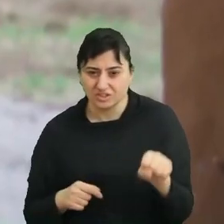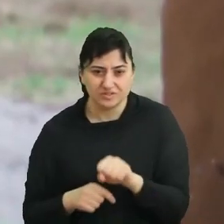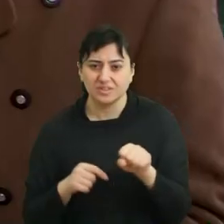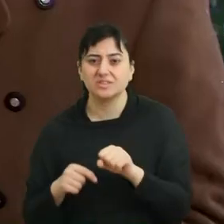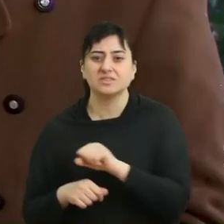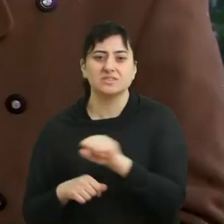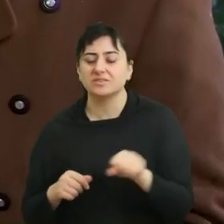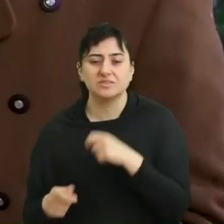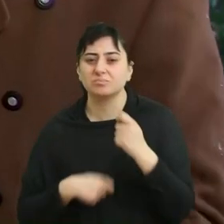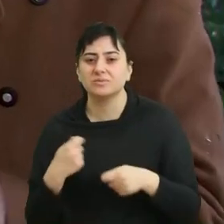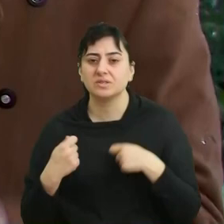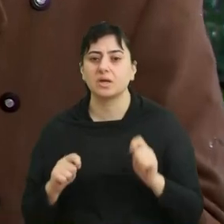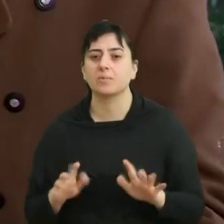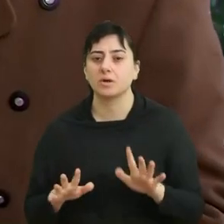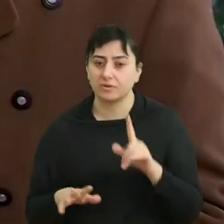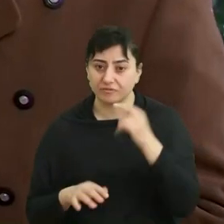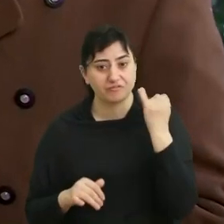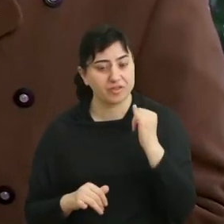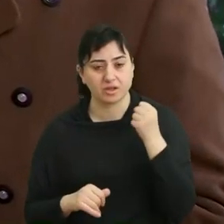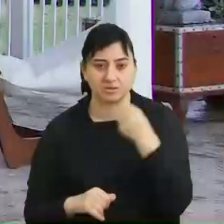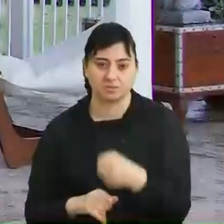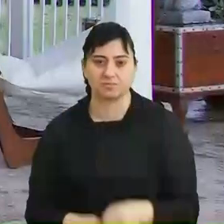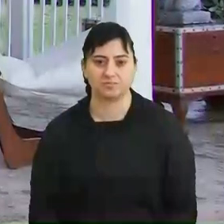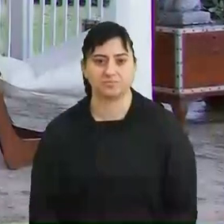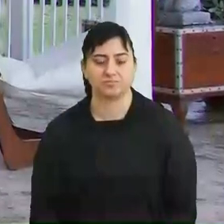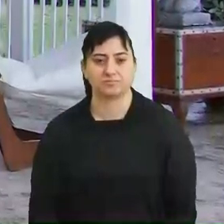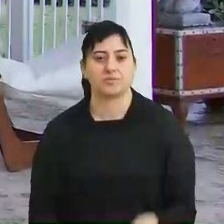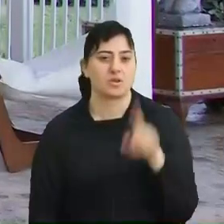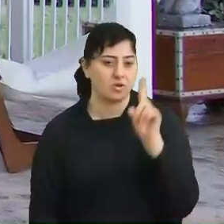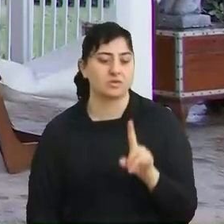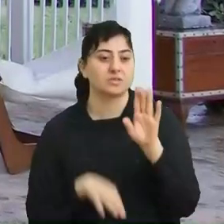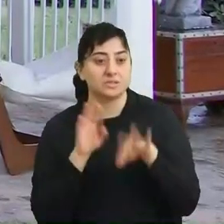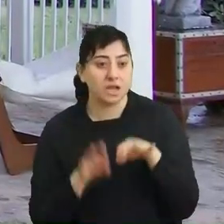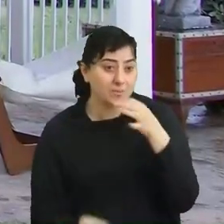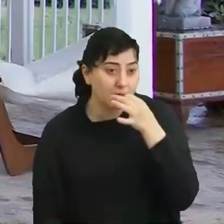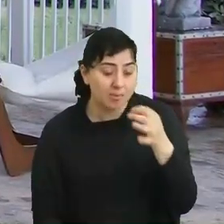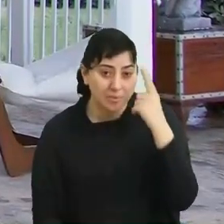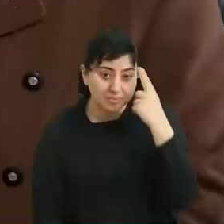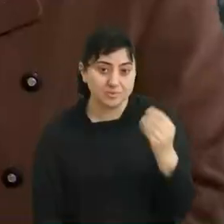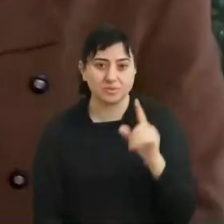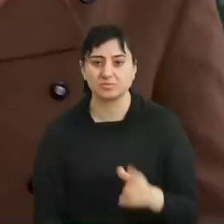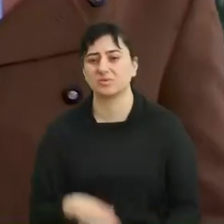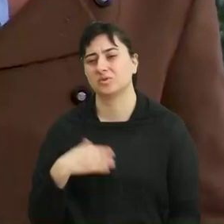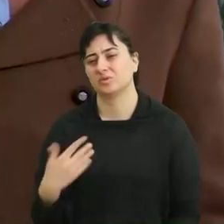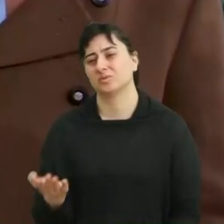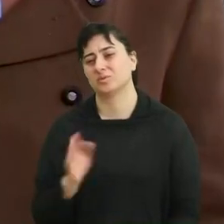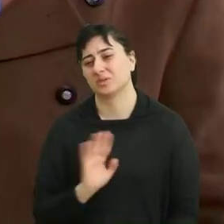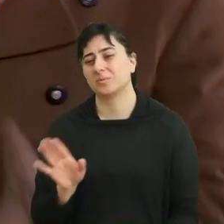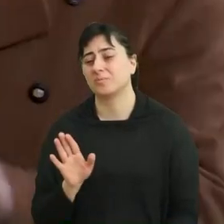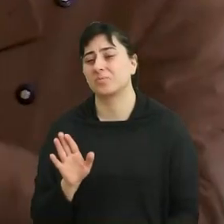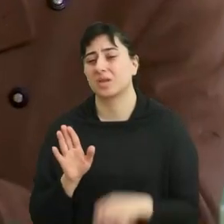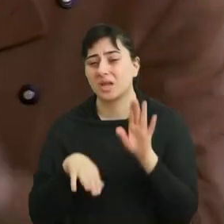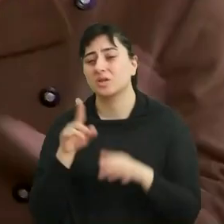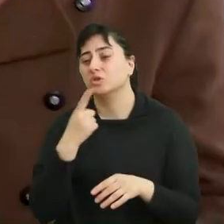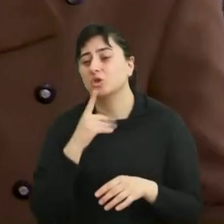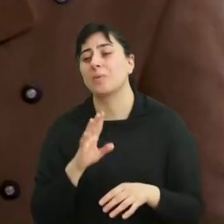konuşma. Cinsiz konuşma. Bak kafanı gözünü kırarım senin ha. Efendim, önce reklamı vermem lazım. Haber yok. Of, anlaşıldı anlaşıldı. Sen şimdi